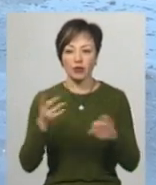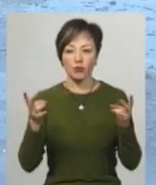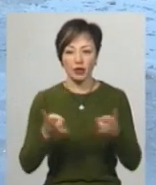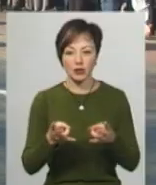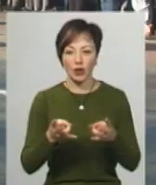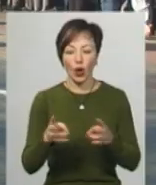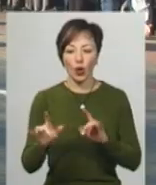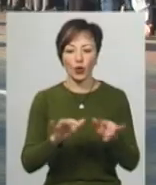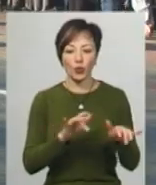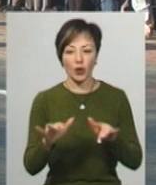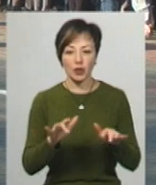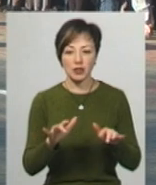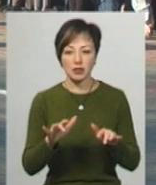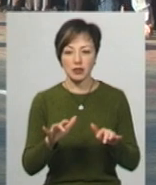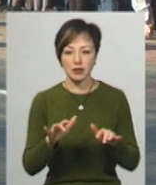необхідно рухатися